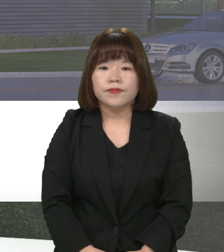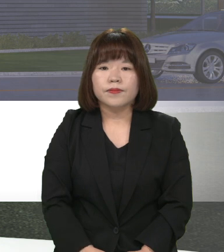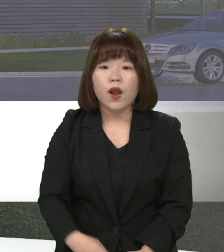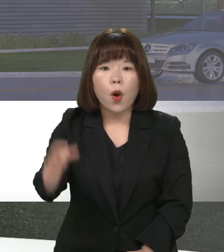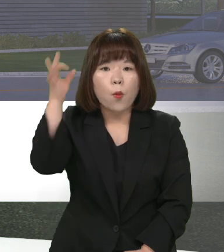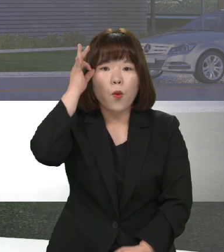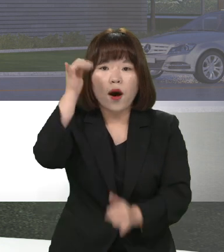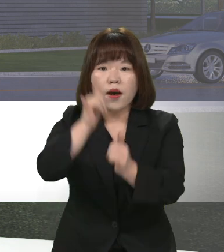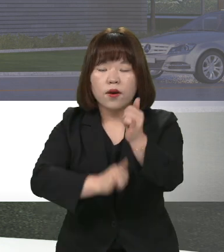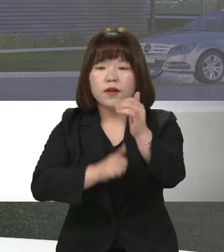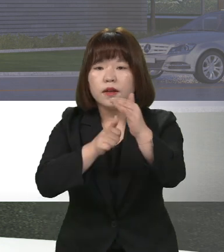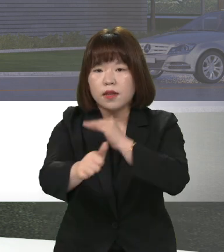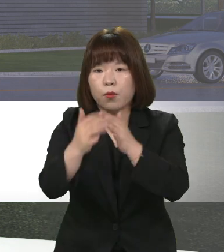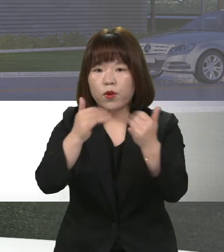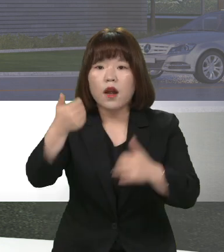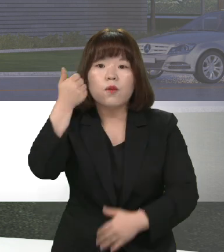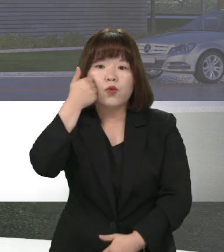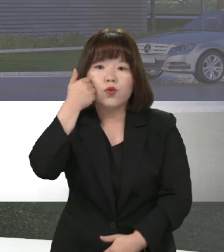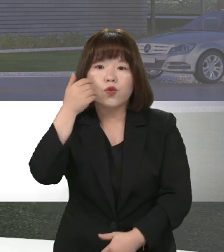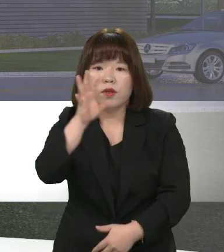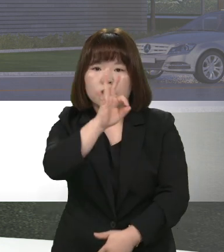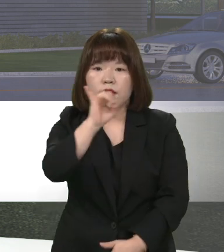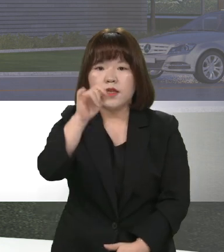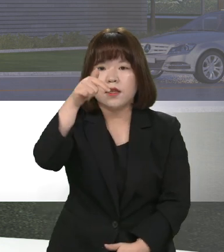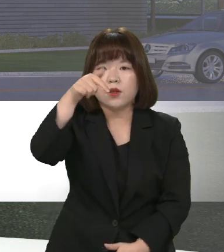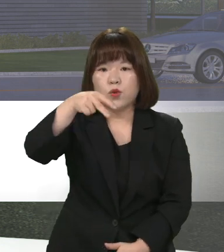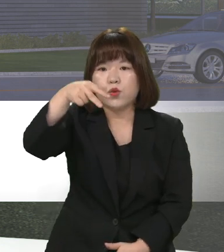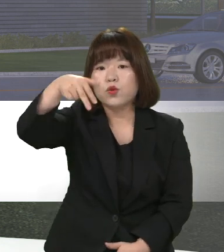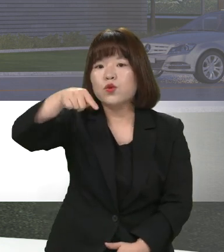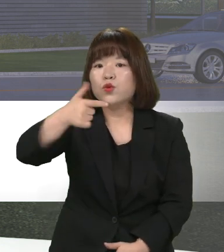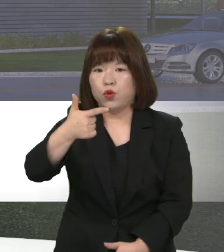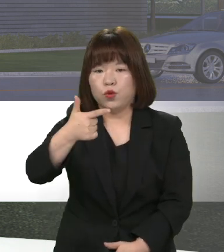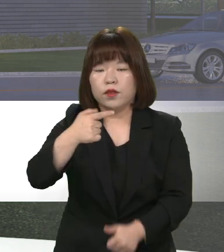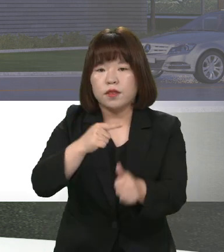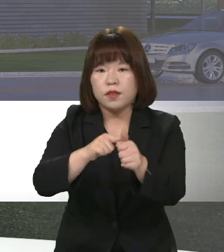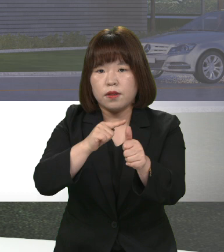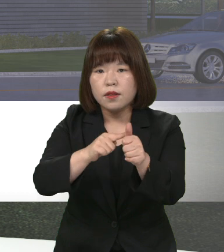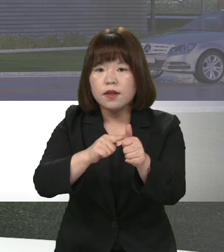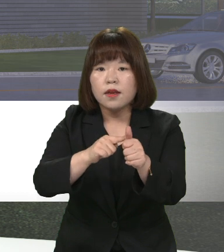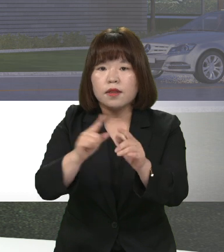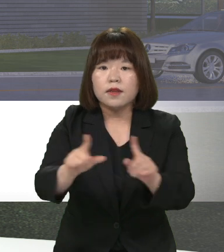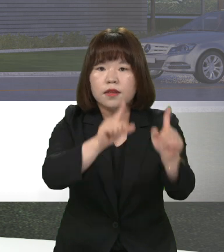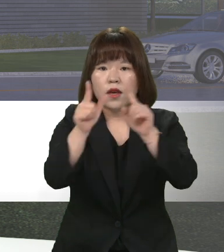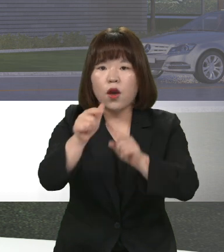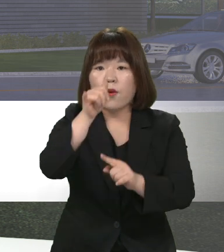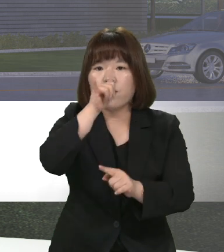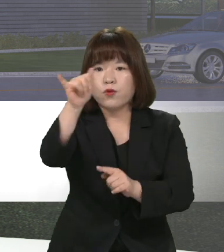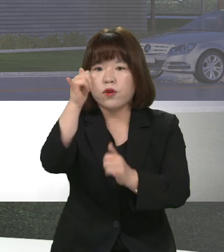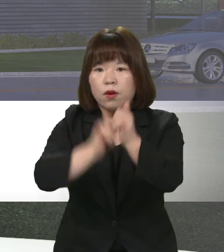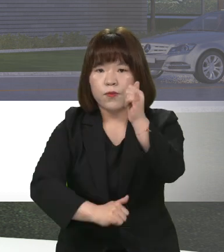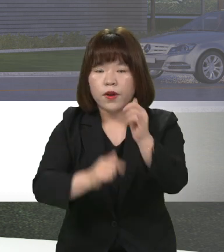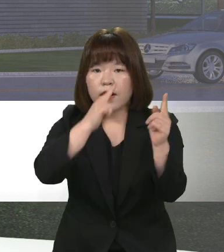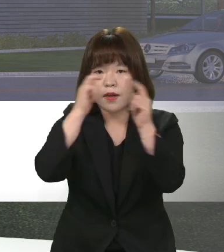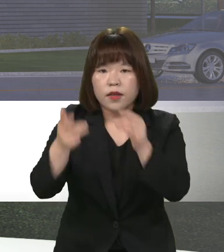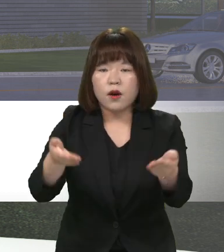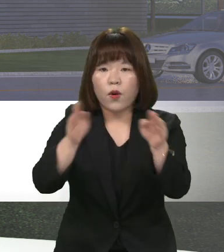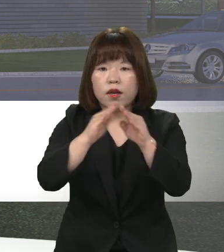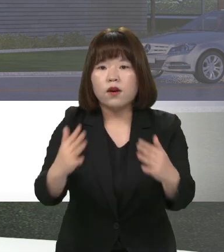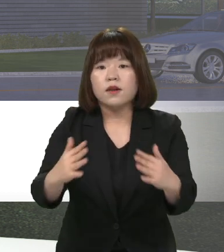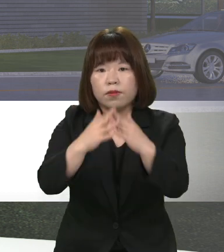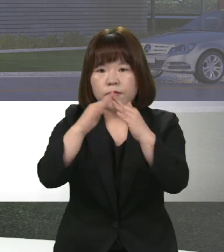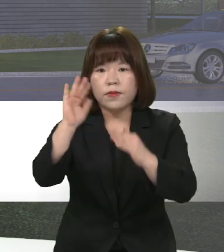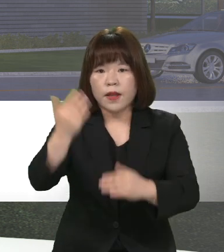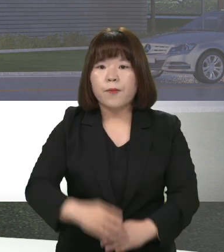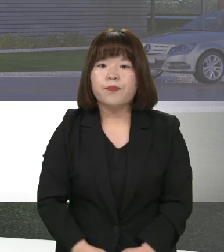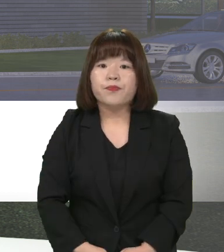포항의 대표적 역사 인물이죠 석고 이 규준 선생의 생애와 업적을 재조명하는 기념관이 건립된 이다 지난 5일